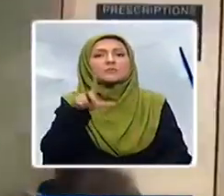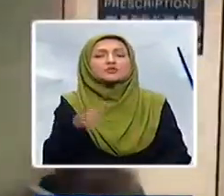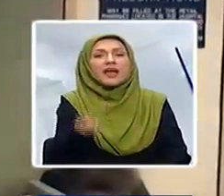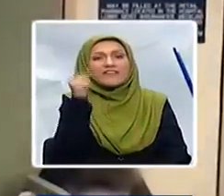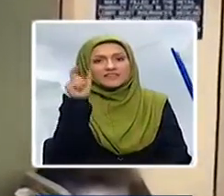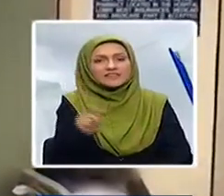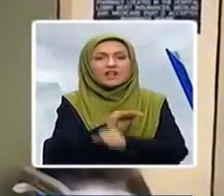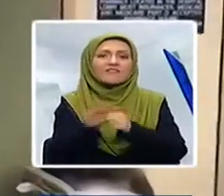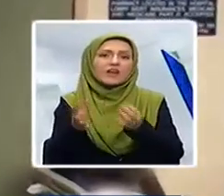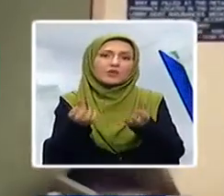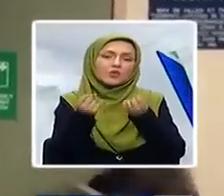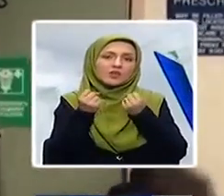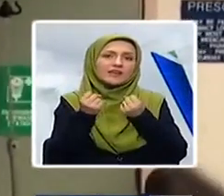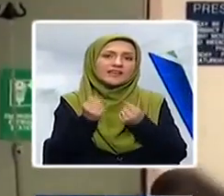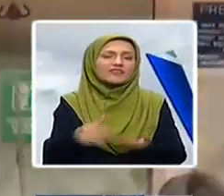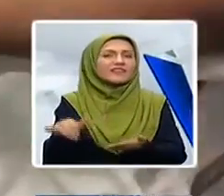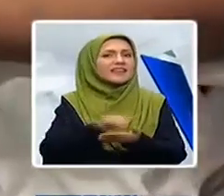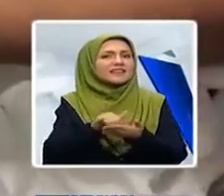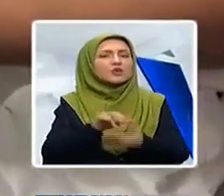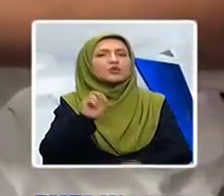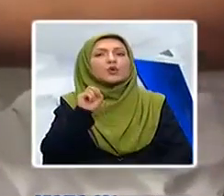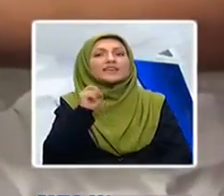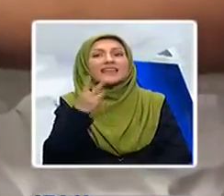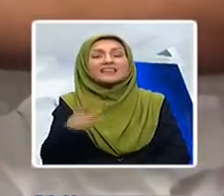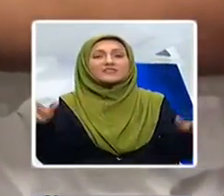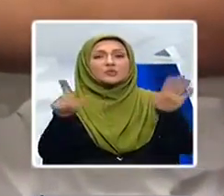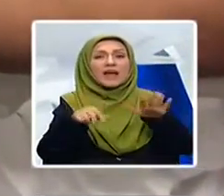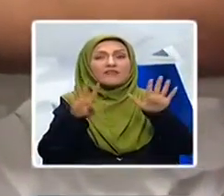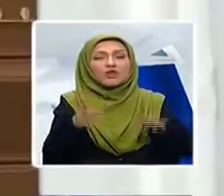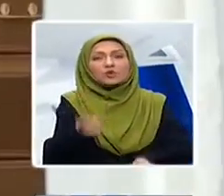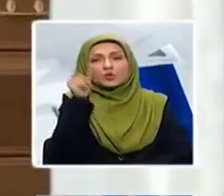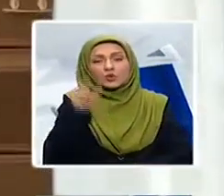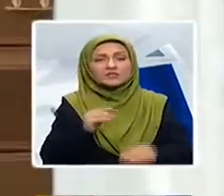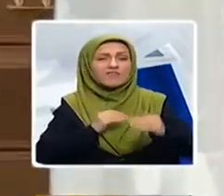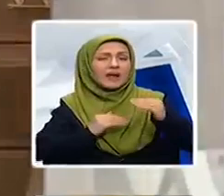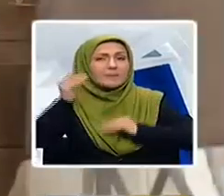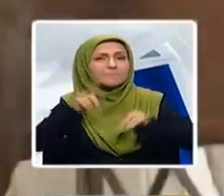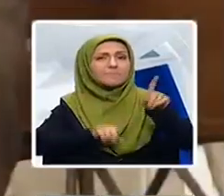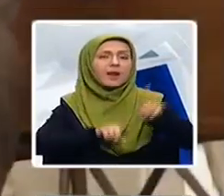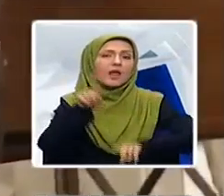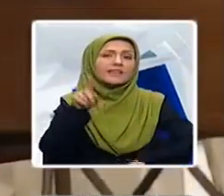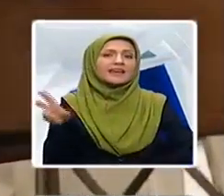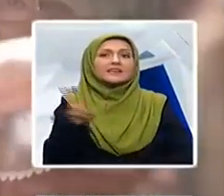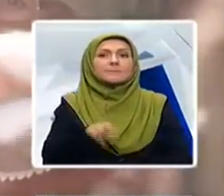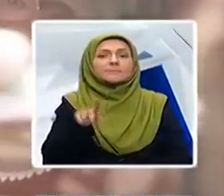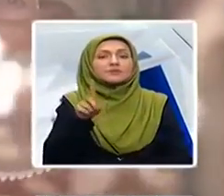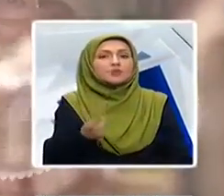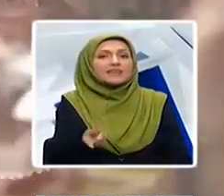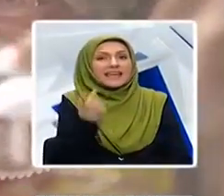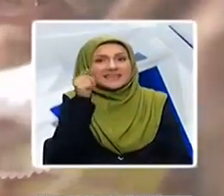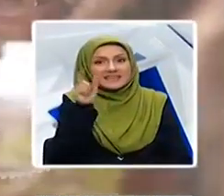یافته. نیویورک با بیش از 279,000 مبتلا و 21,000 فوتی بیشترین آمار را